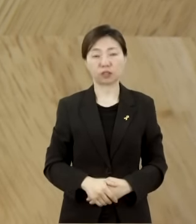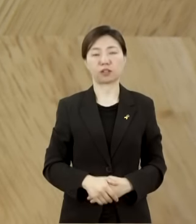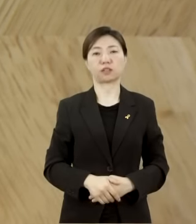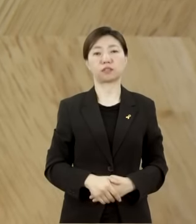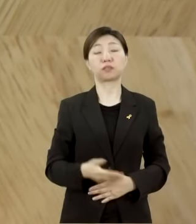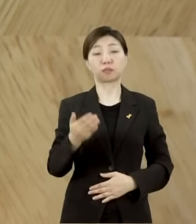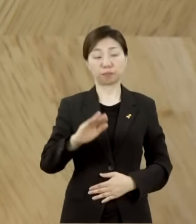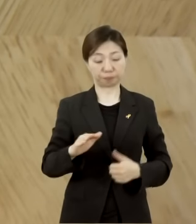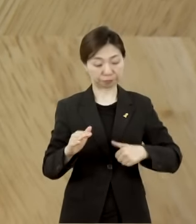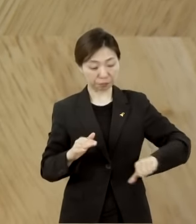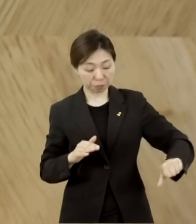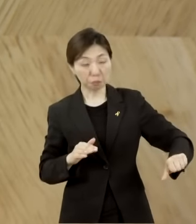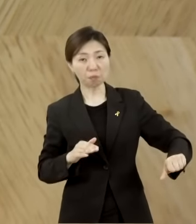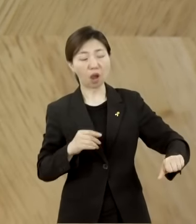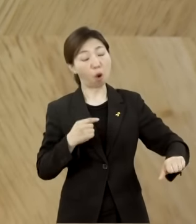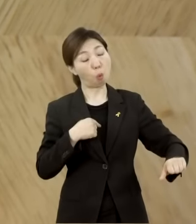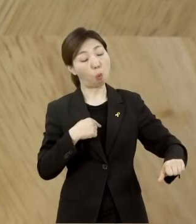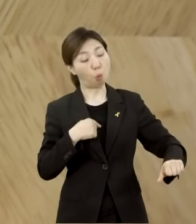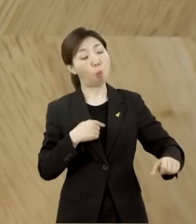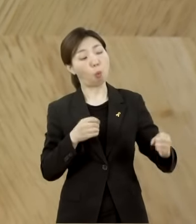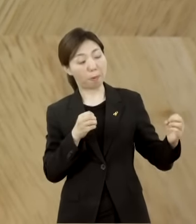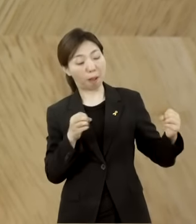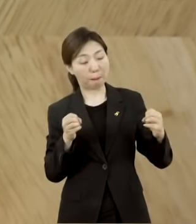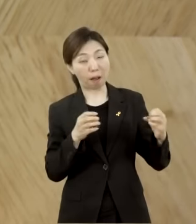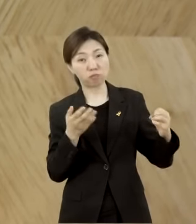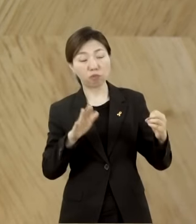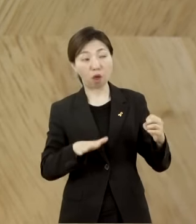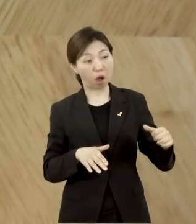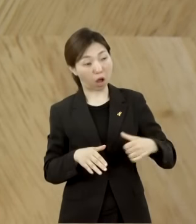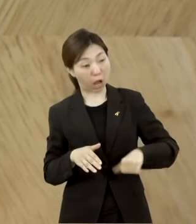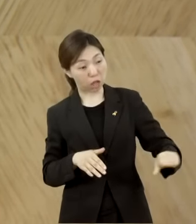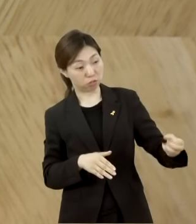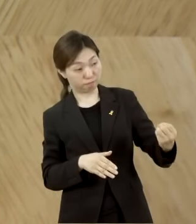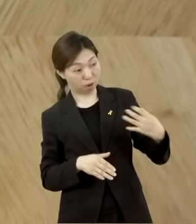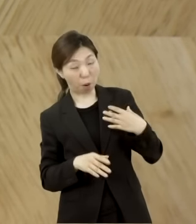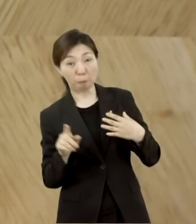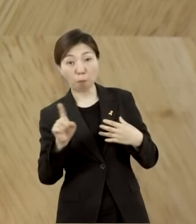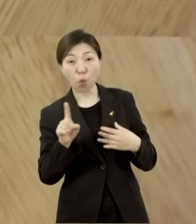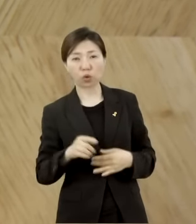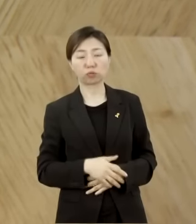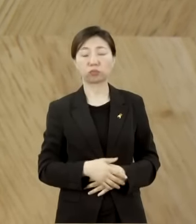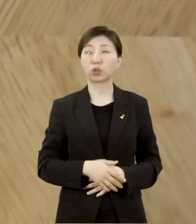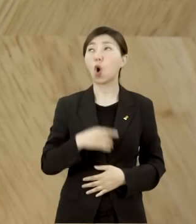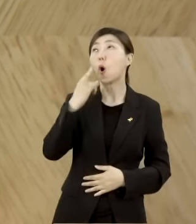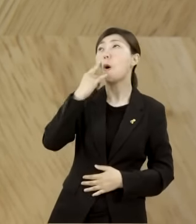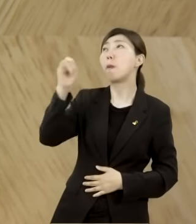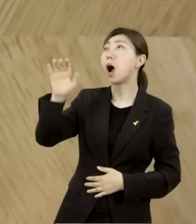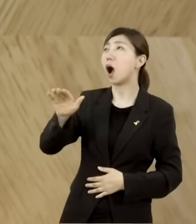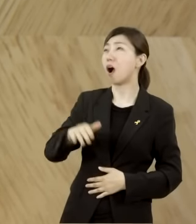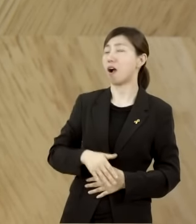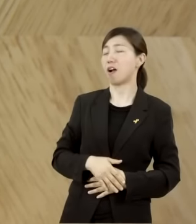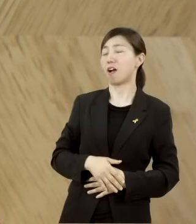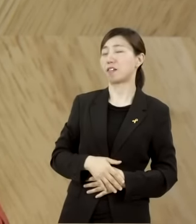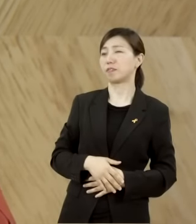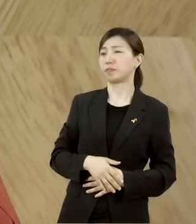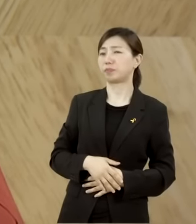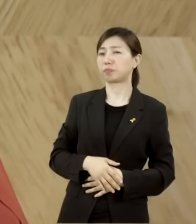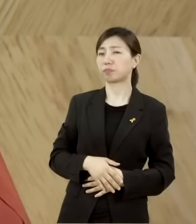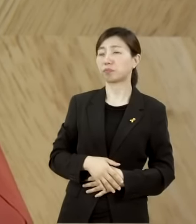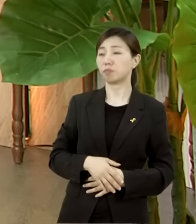이렇게 대화를 나누는데 아들하고 이렇게 대화를 나누면서 아들이 이렇게